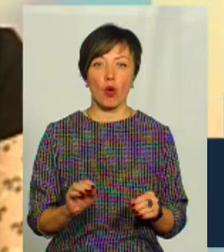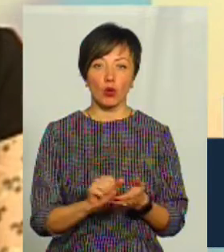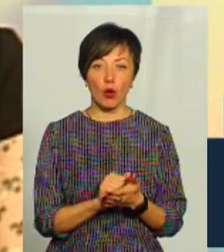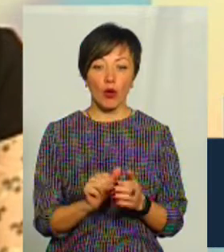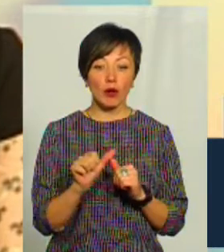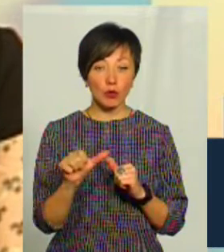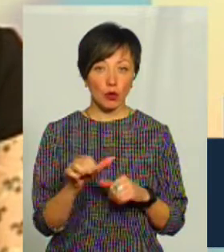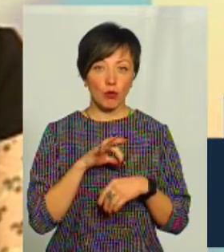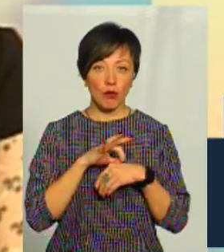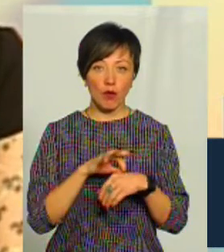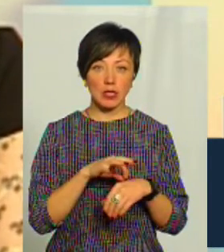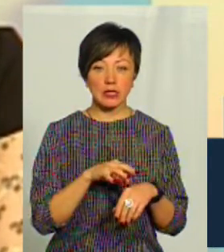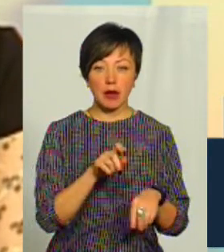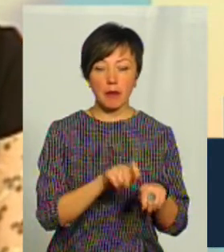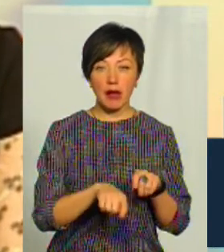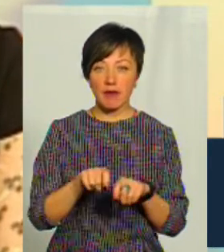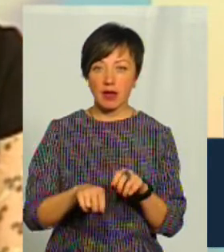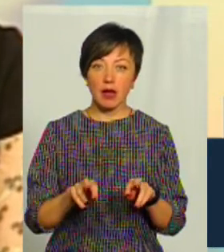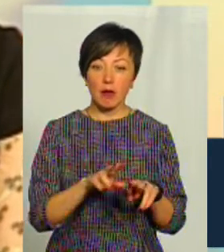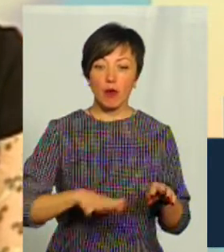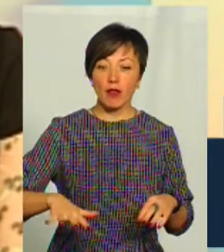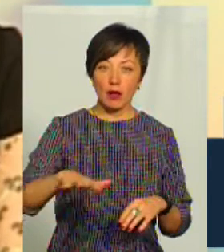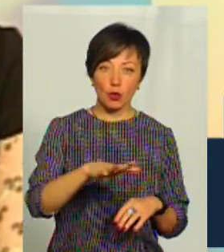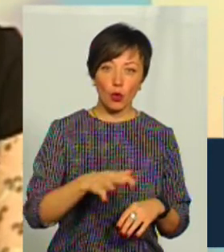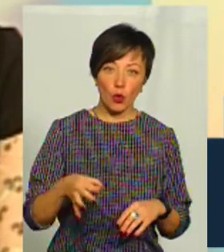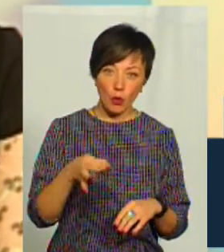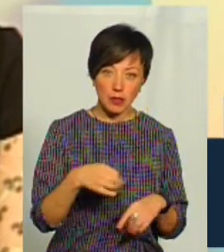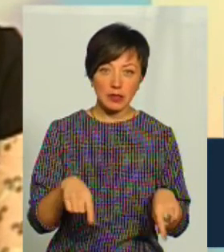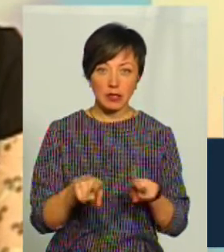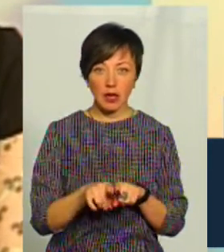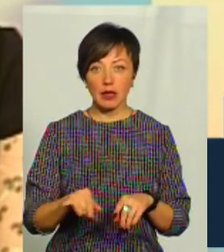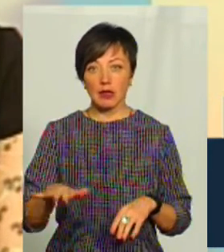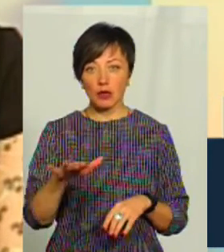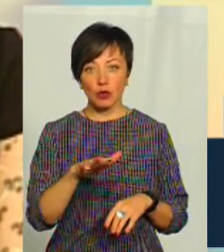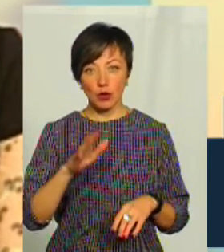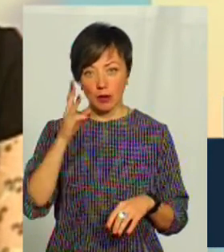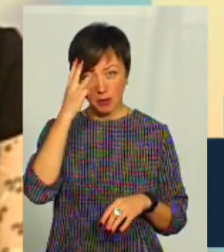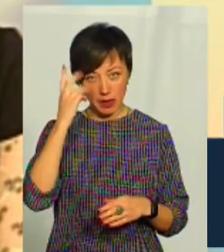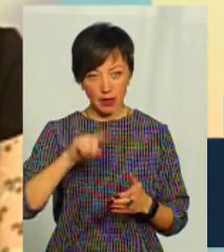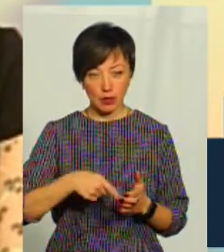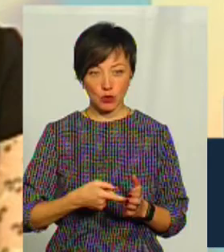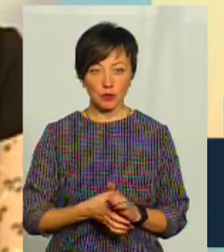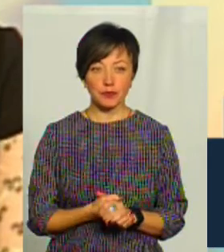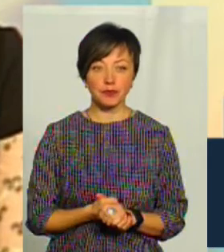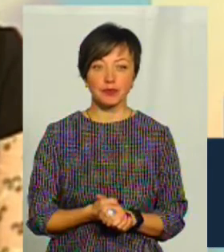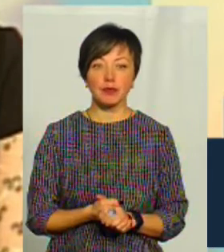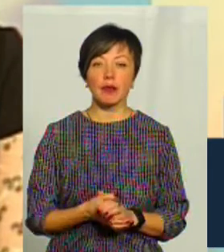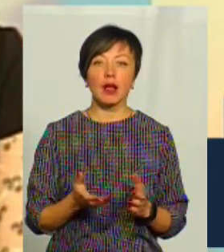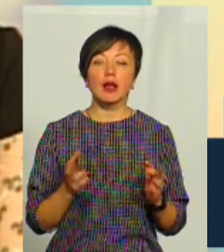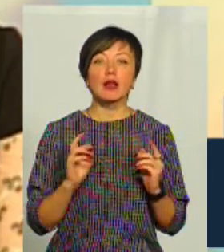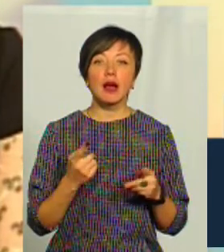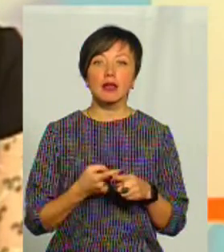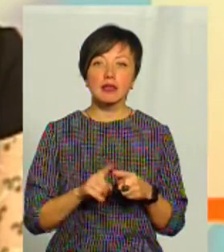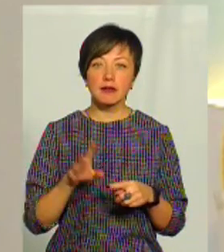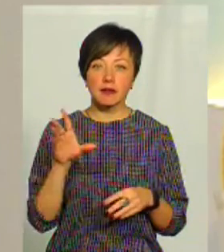І, окрім того, проводяться рейдові перевірки як по території області, так і на території Хмельницького. А ось яким